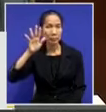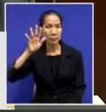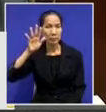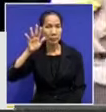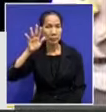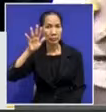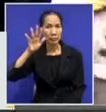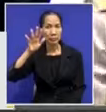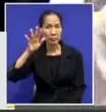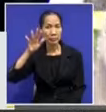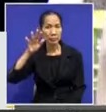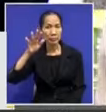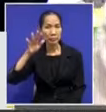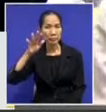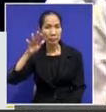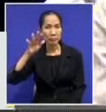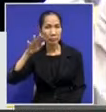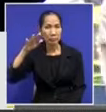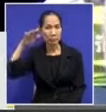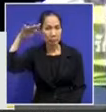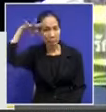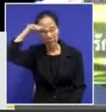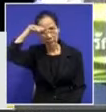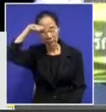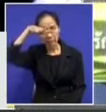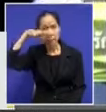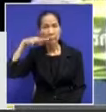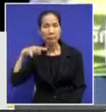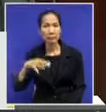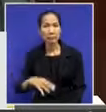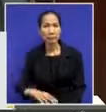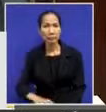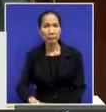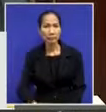ผมเลือกนายกที่มีคุณภาพนะครับเลือกธนาธรจึงรุ่งเรืองกิจครับ